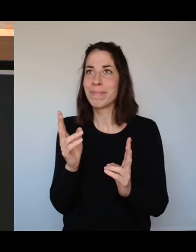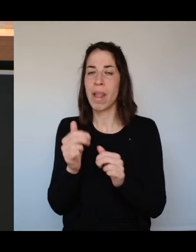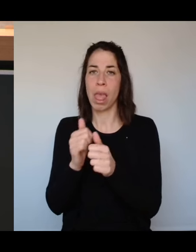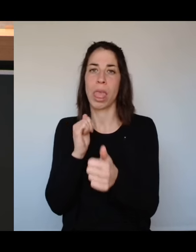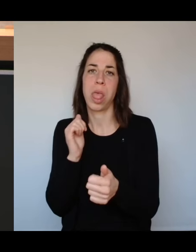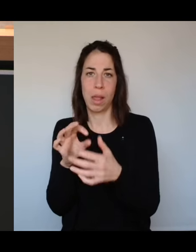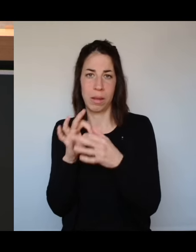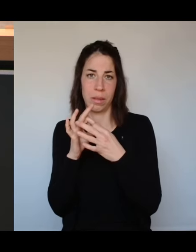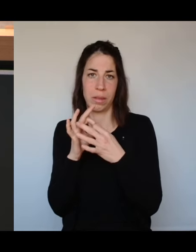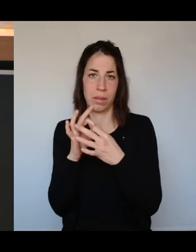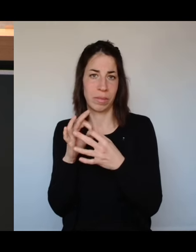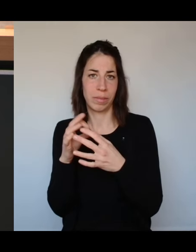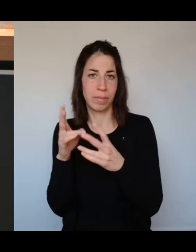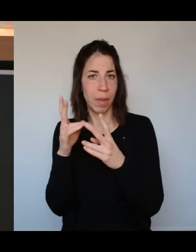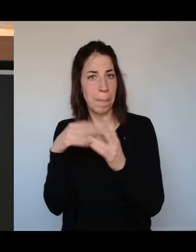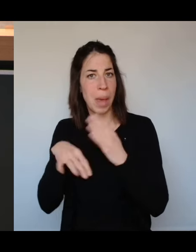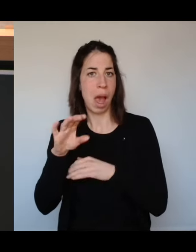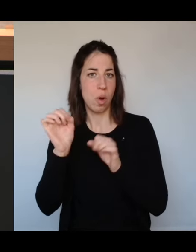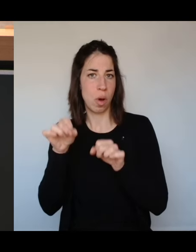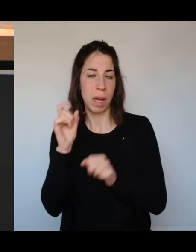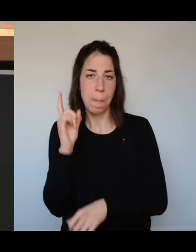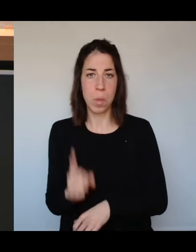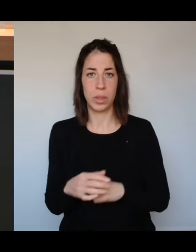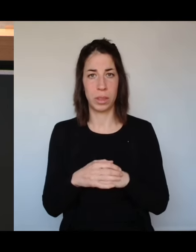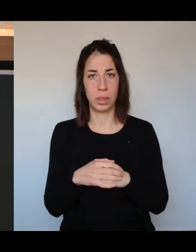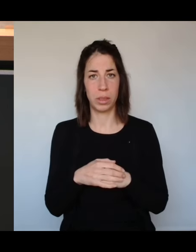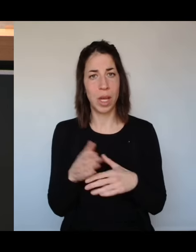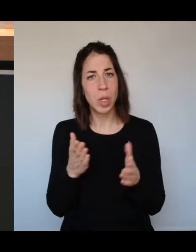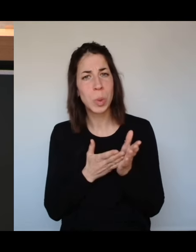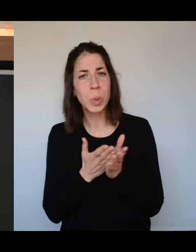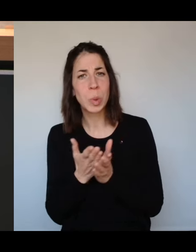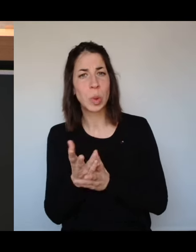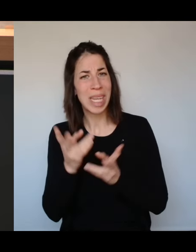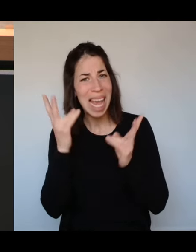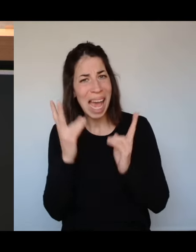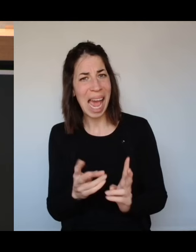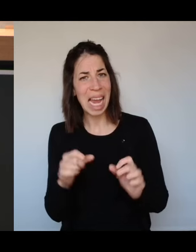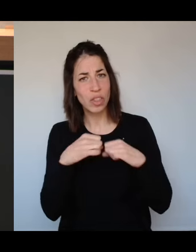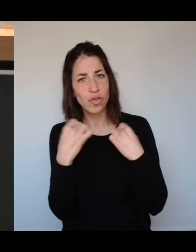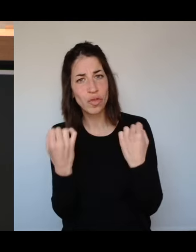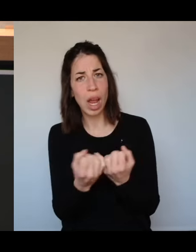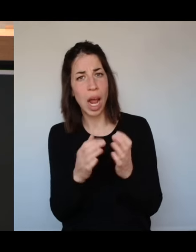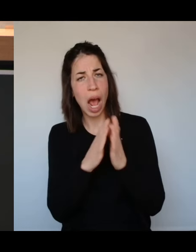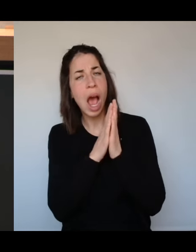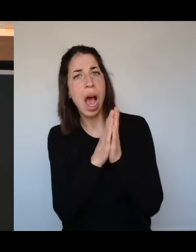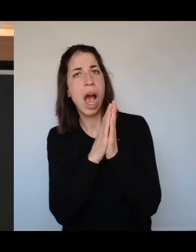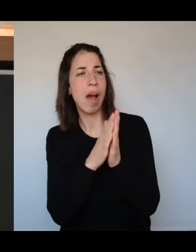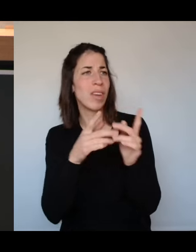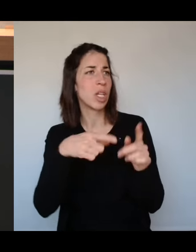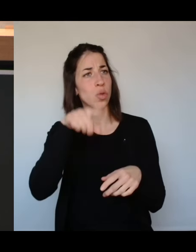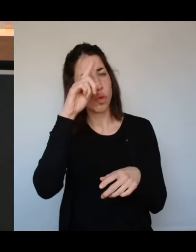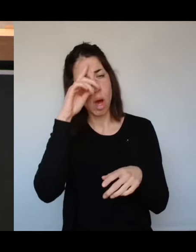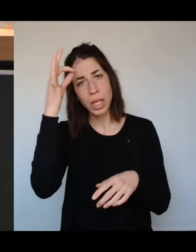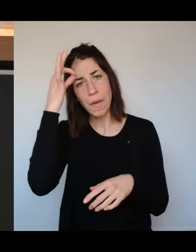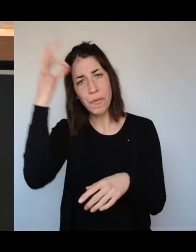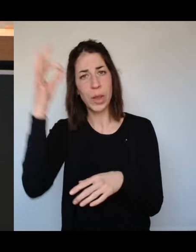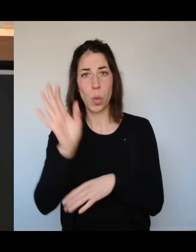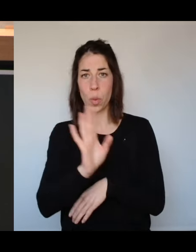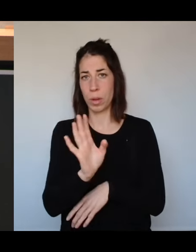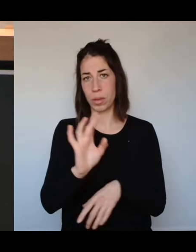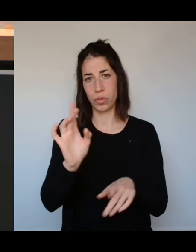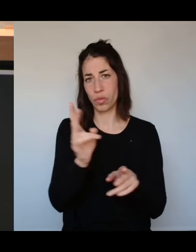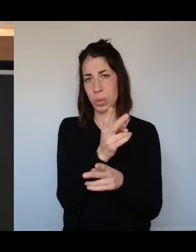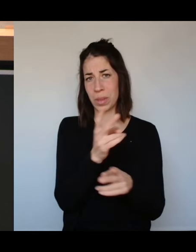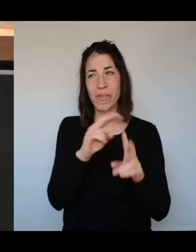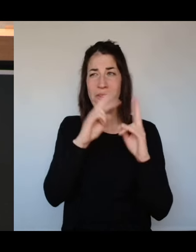Beschwören dieses Rechtsstaats, als sei es eine deutsche Erfindung, an welcher die Welt genesen würde. Überall gibt es einen